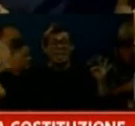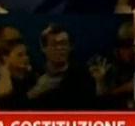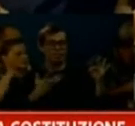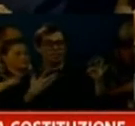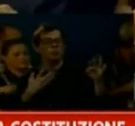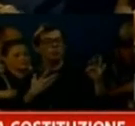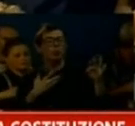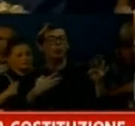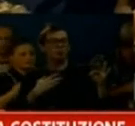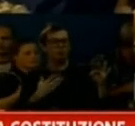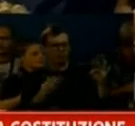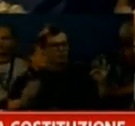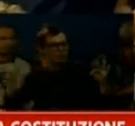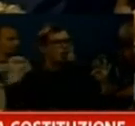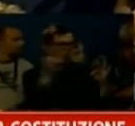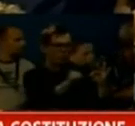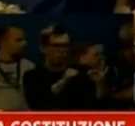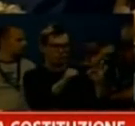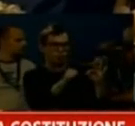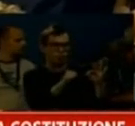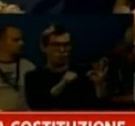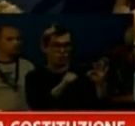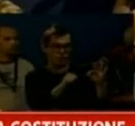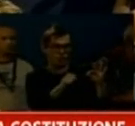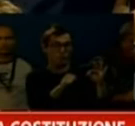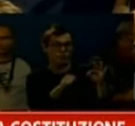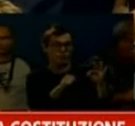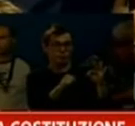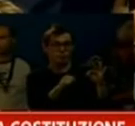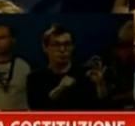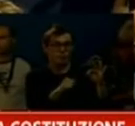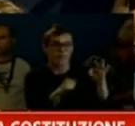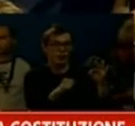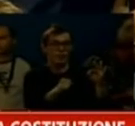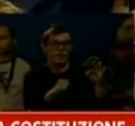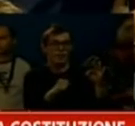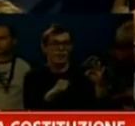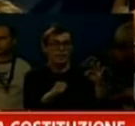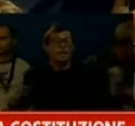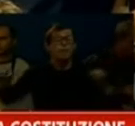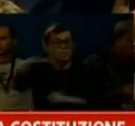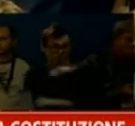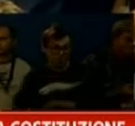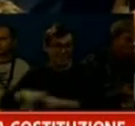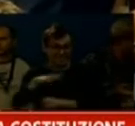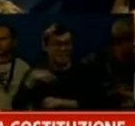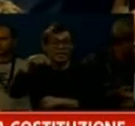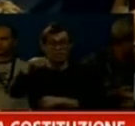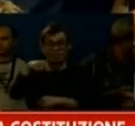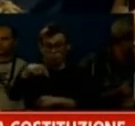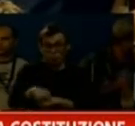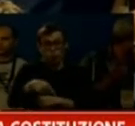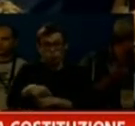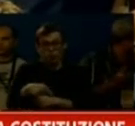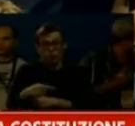fortissime opposizioni, di cui questa piazza e tutto ciò che l'ha accompagnata e l'accompagnerà è l'espressione,